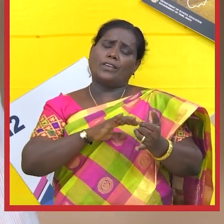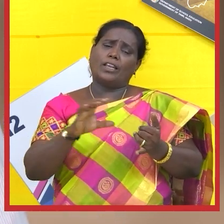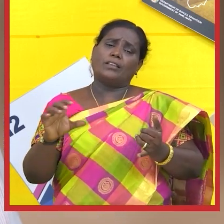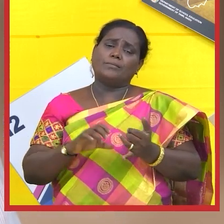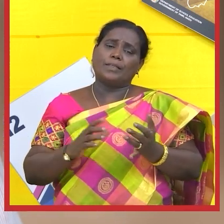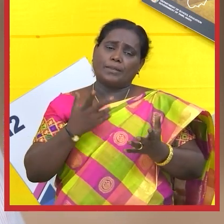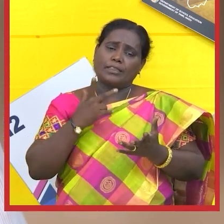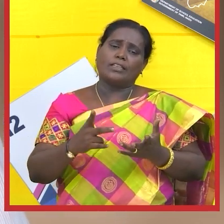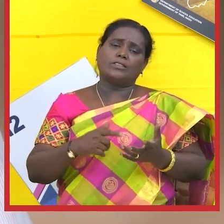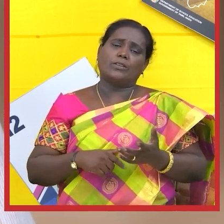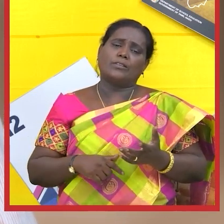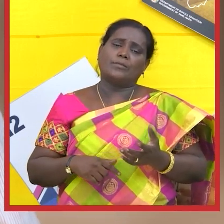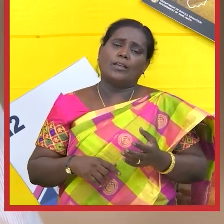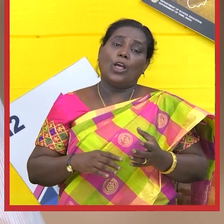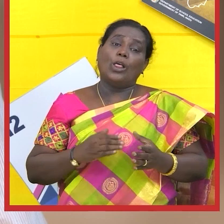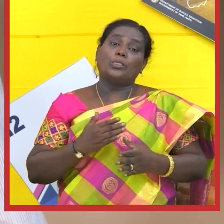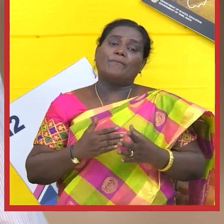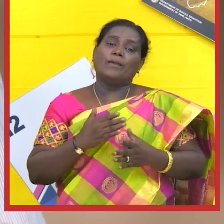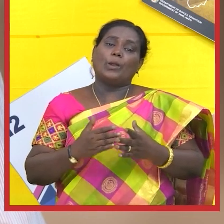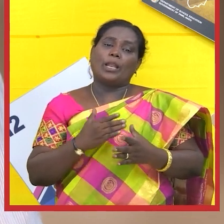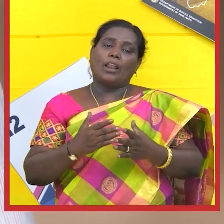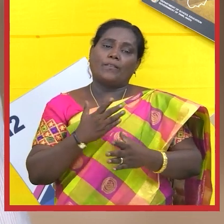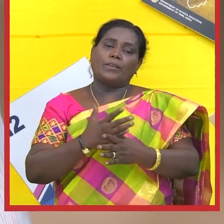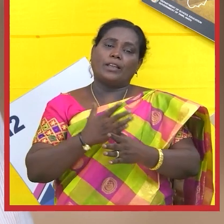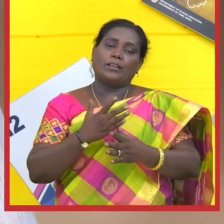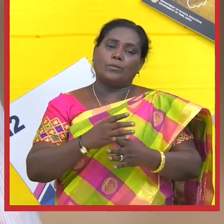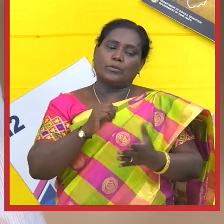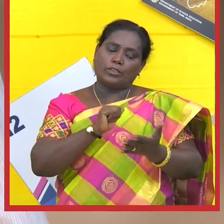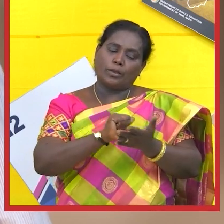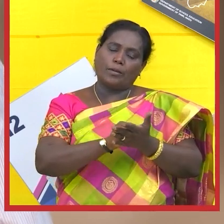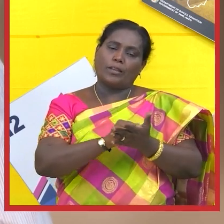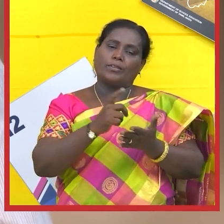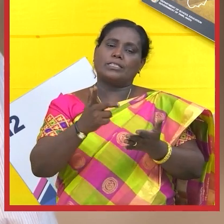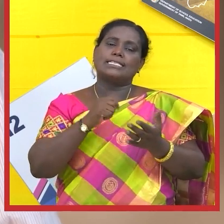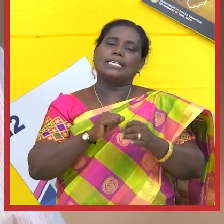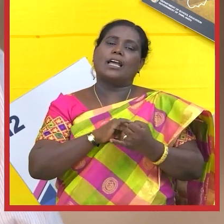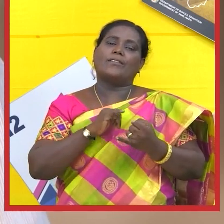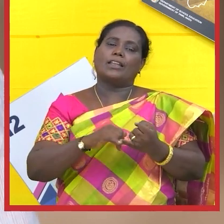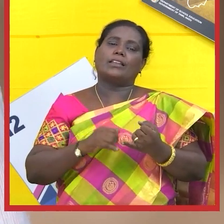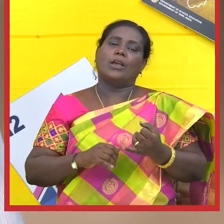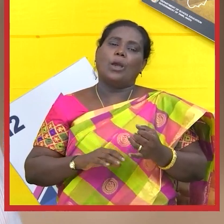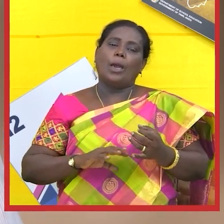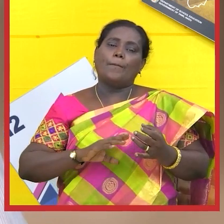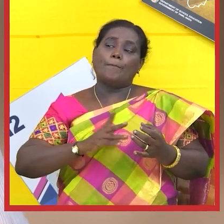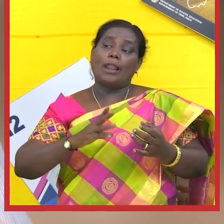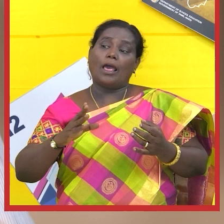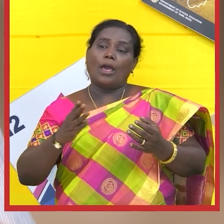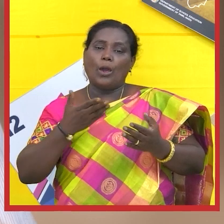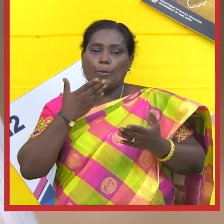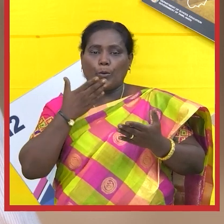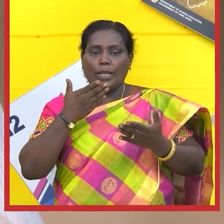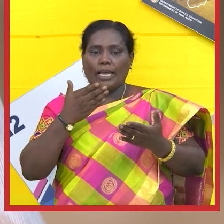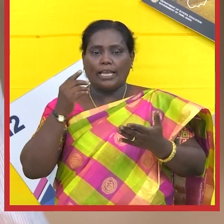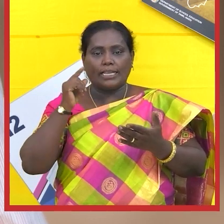கொள்ள வேண்டும். தொழிலாளர்களினுடைய முக்கியமான தலைவர் தான் இவர் மா சிங்காரவேலர். பல மொழிகளை கற்றவர். இவருக்கு